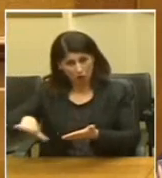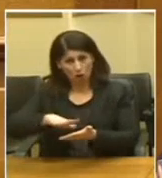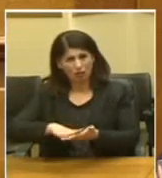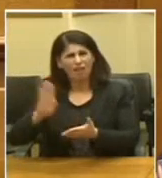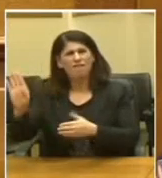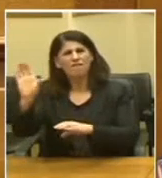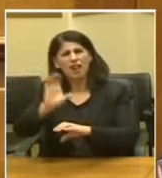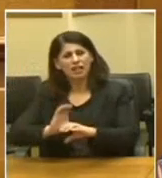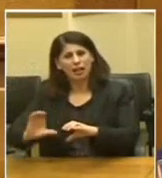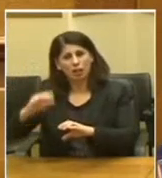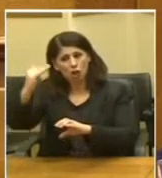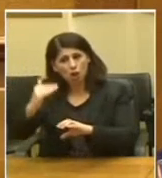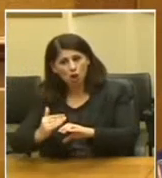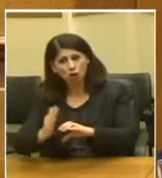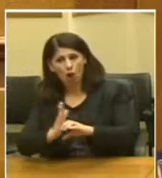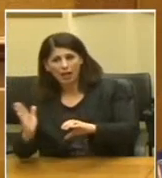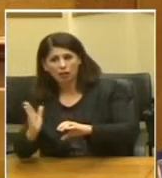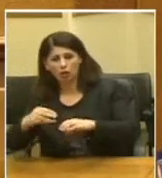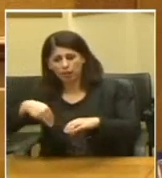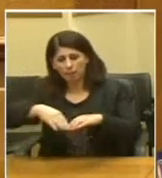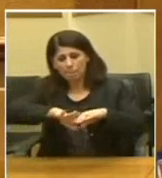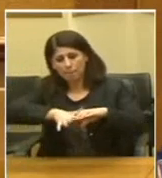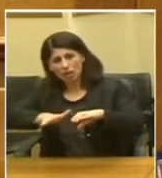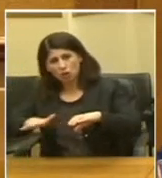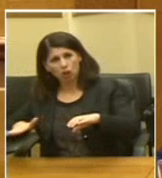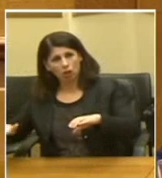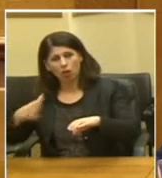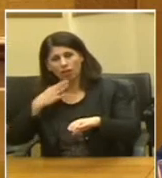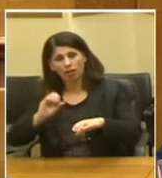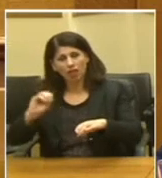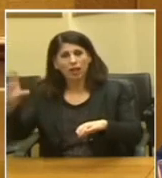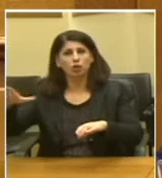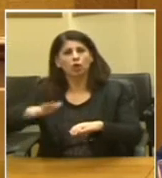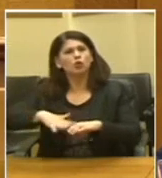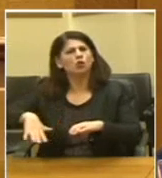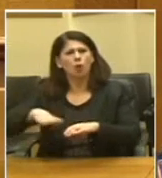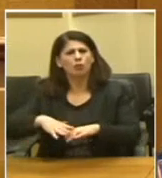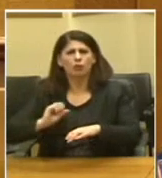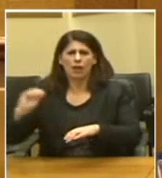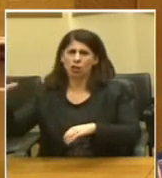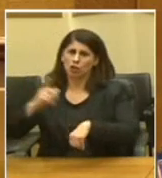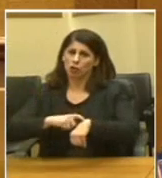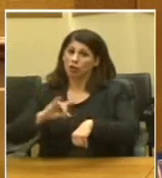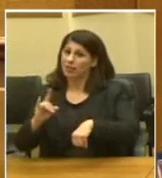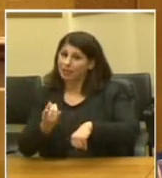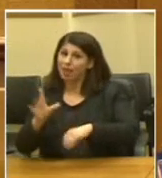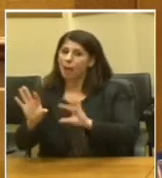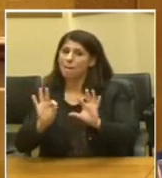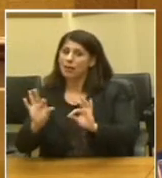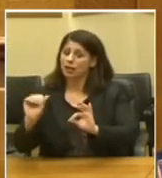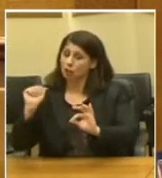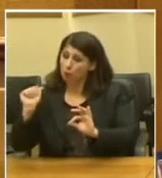της νότιο-ανατολικής Μεσογείου, δηλαδή είστε εκτός τόπου και χρόνου, ή επιλέγετε